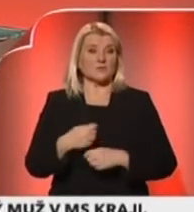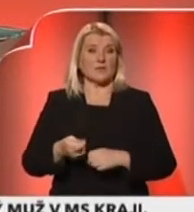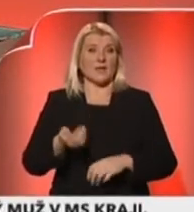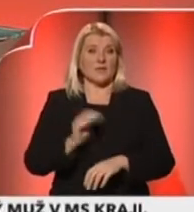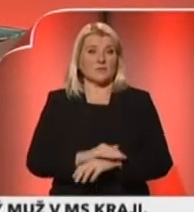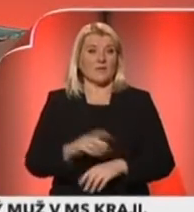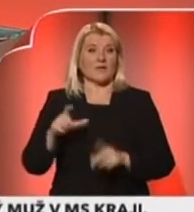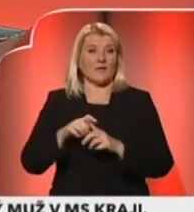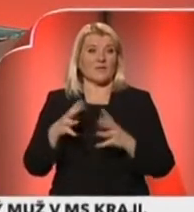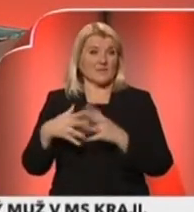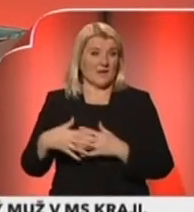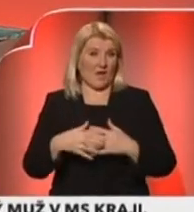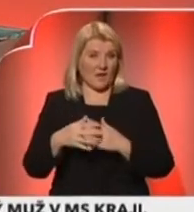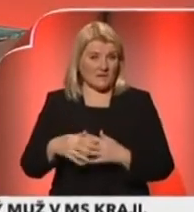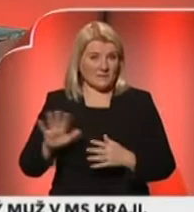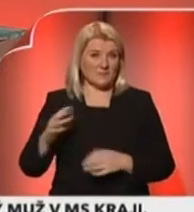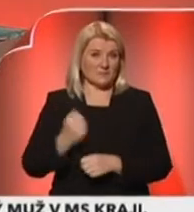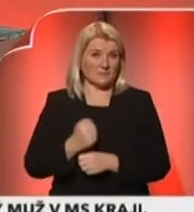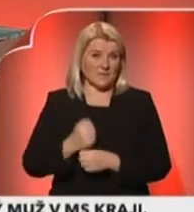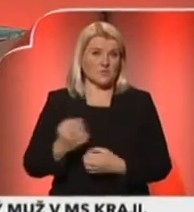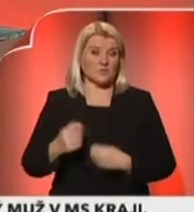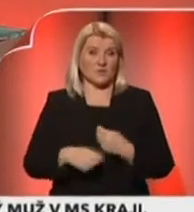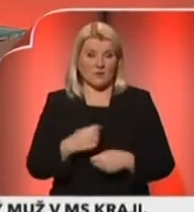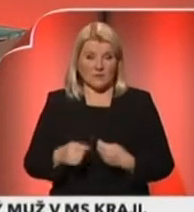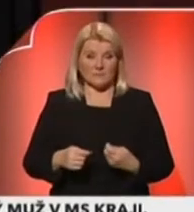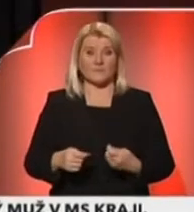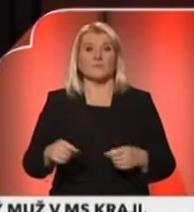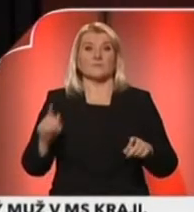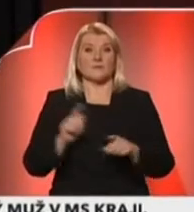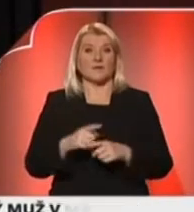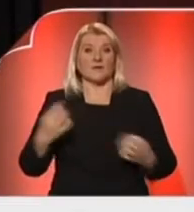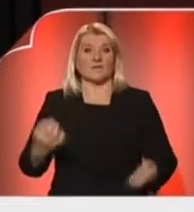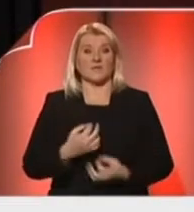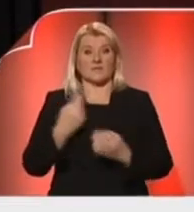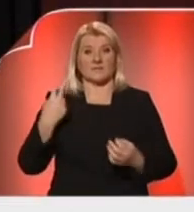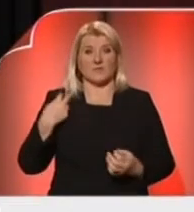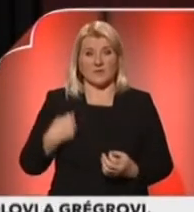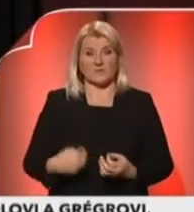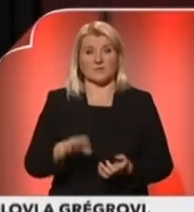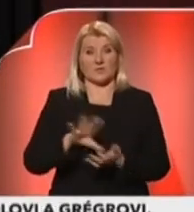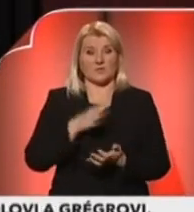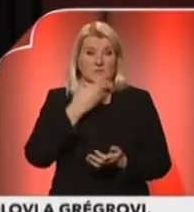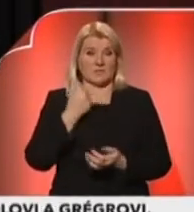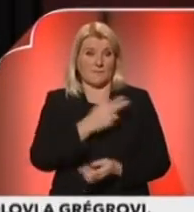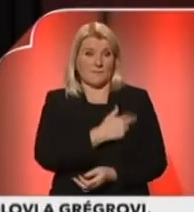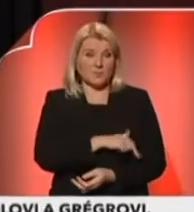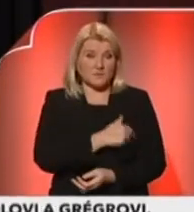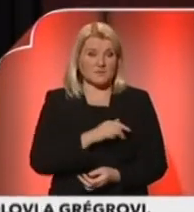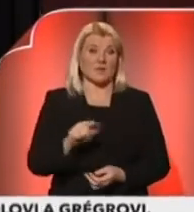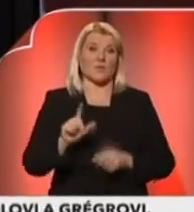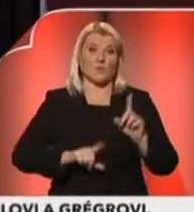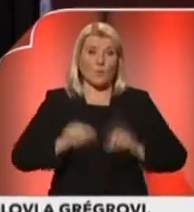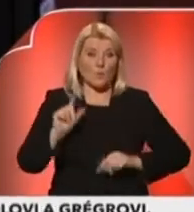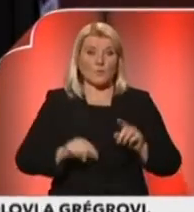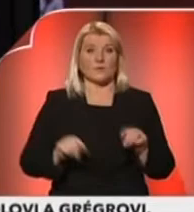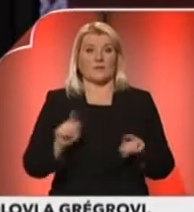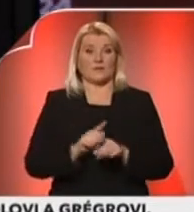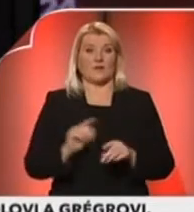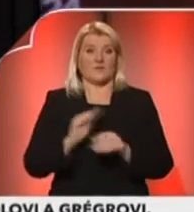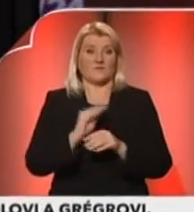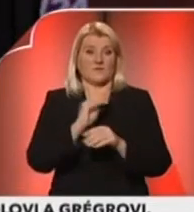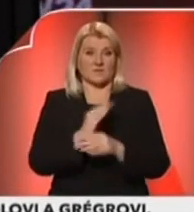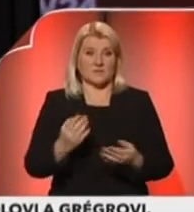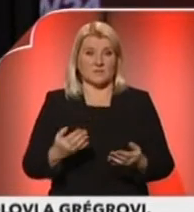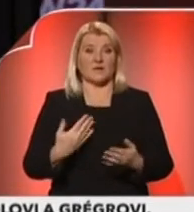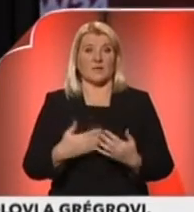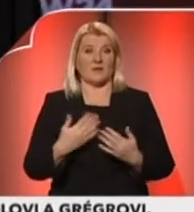hejtmana Davida Ráta a otázku financování středočeských nemocnic, jejich zadlužení, zadlužování